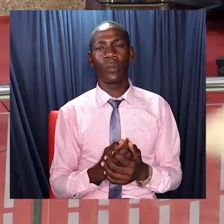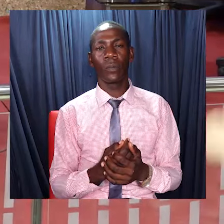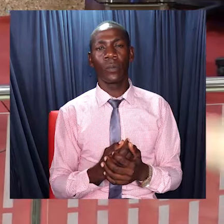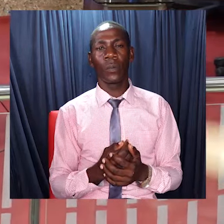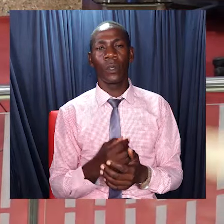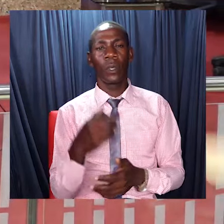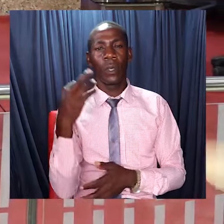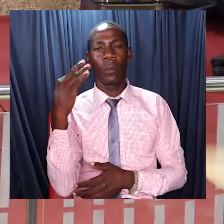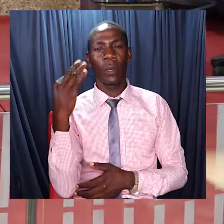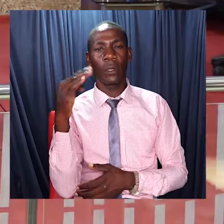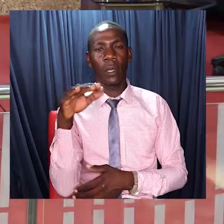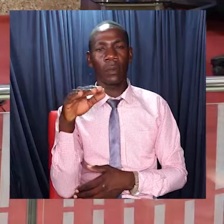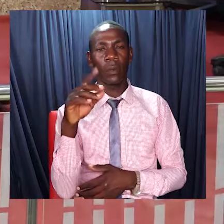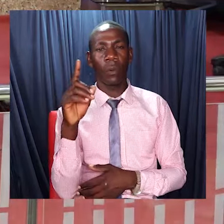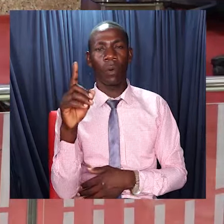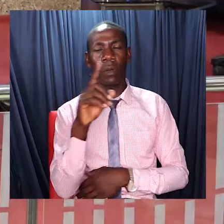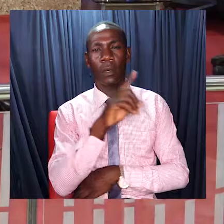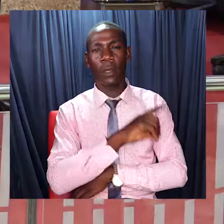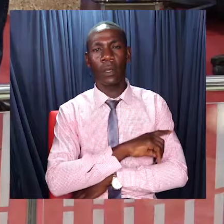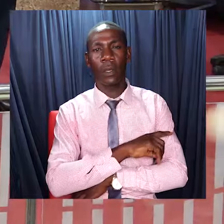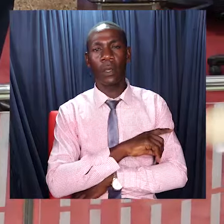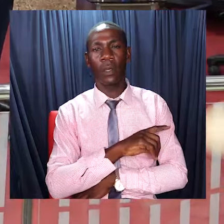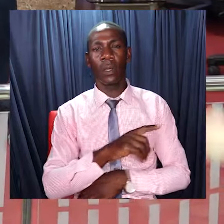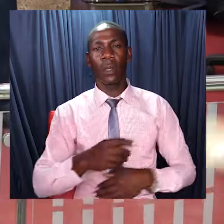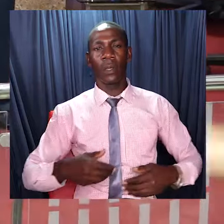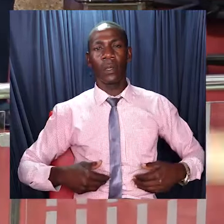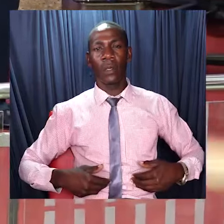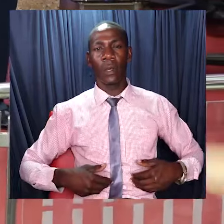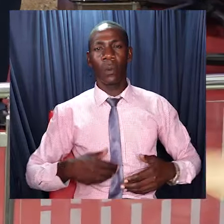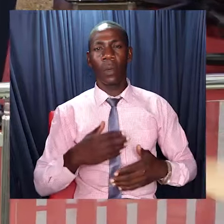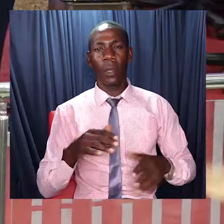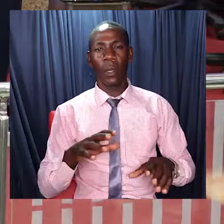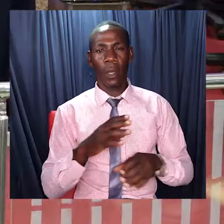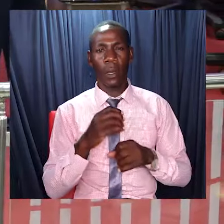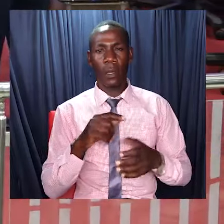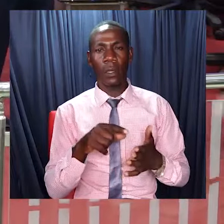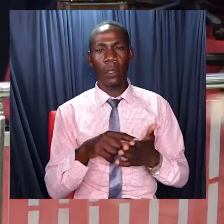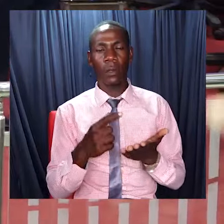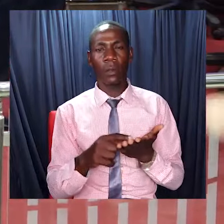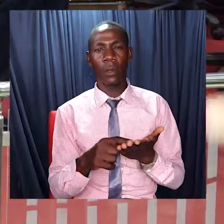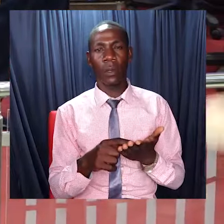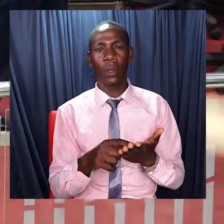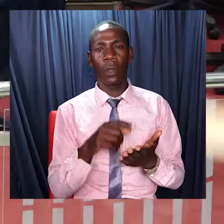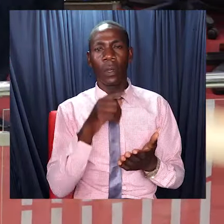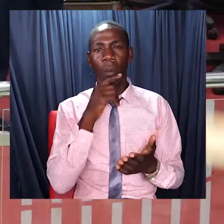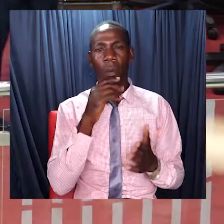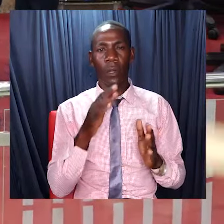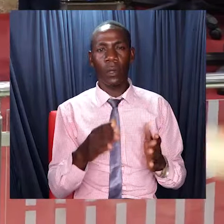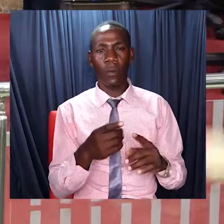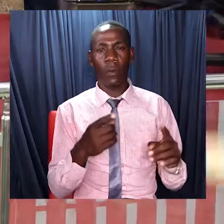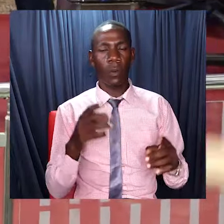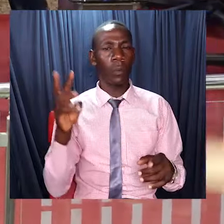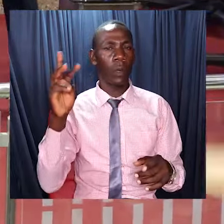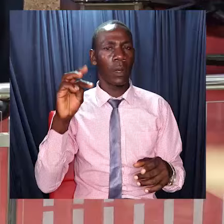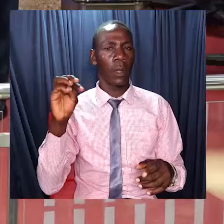Ndio pastor akaniuliza siku moja. Then the pastor asked me, kijana injili hii uliipata wapi? Where did you get this gospel from? Kamwambia yuko mtu Mariakani. I told